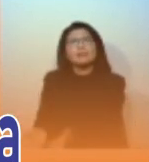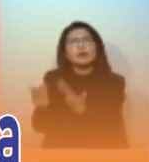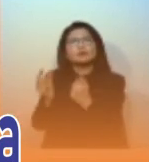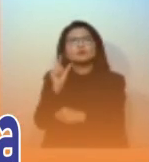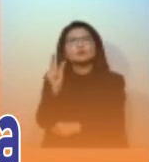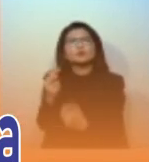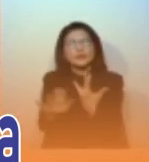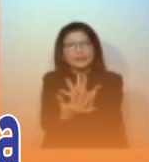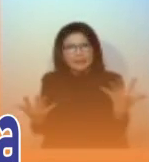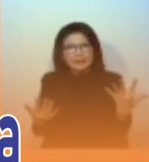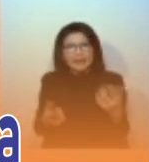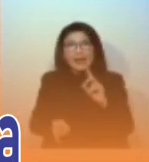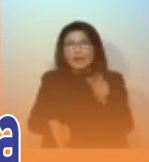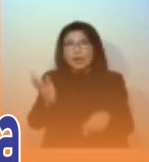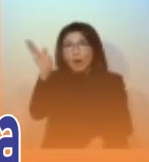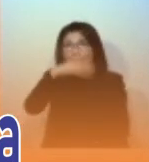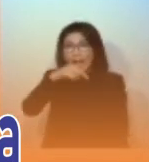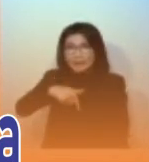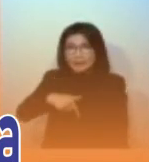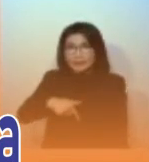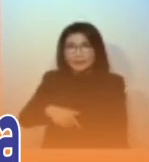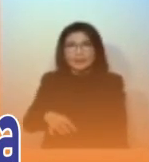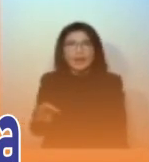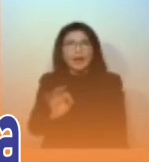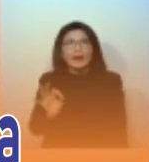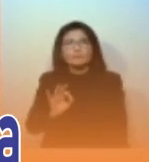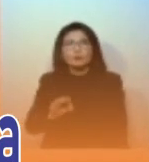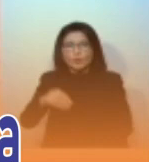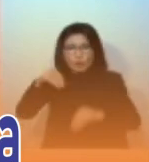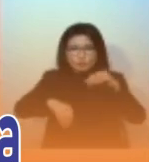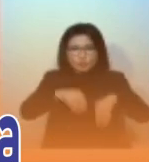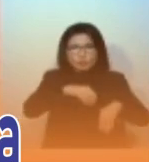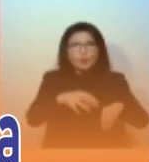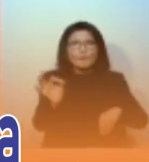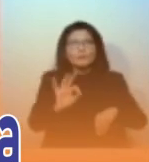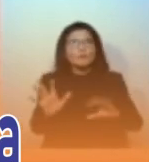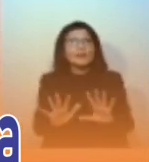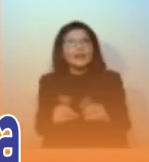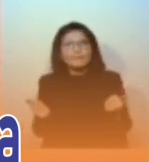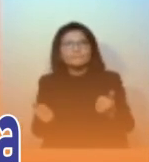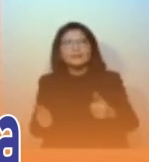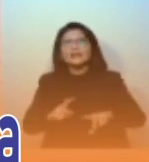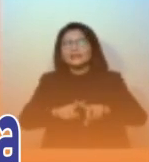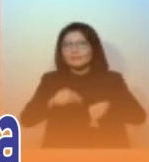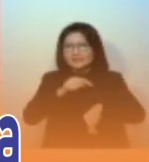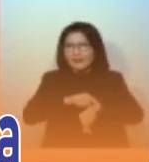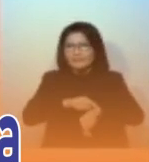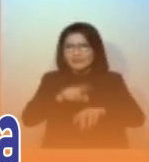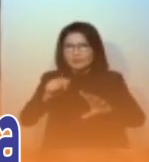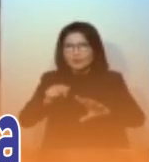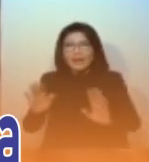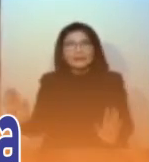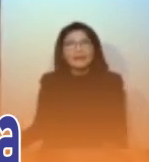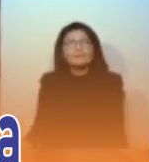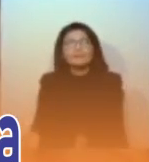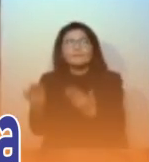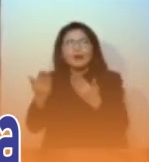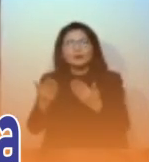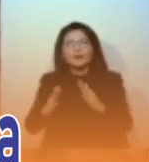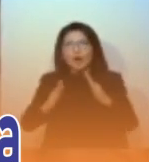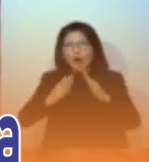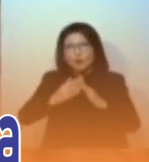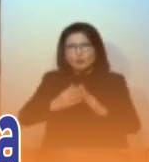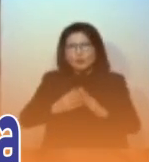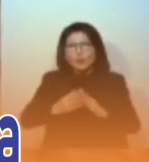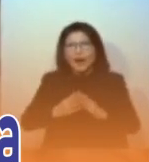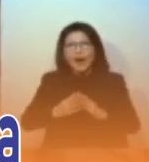rakyat. Kalau hari ini kita belum bisa menyiapkan pupuk lengkap, tapi pada saat yang sama kita membangun sebuah istana untuk presiden,